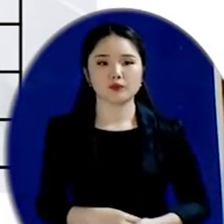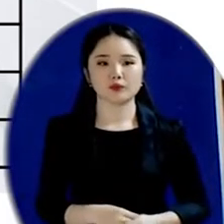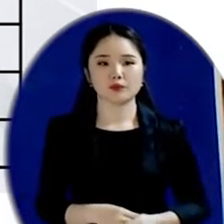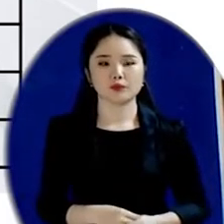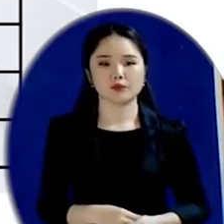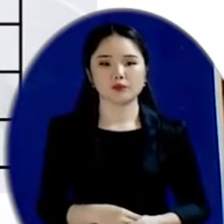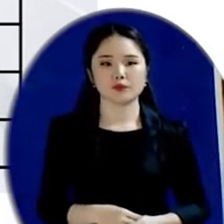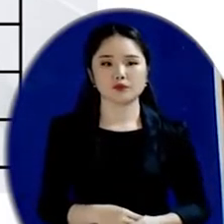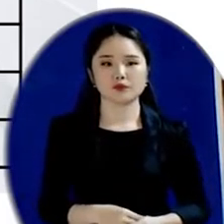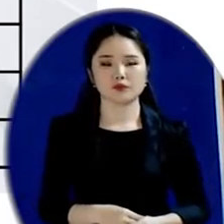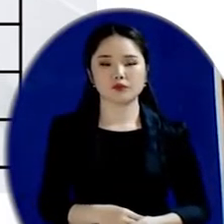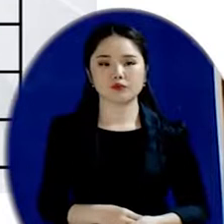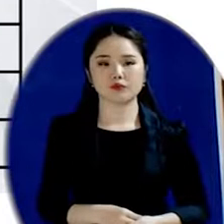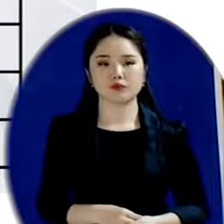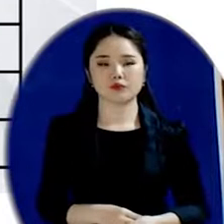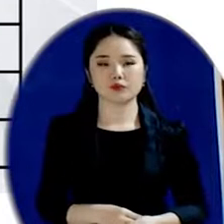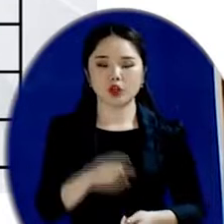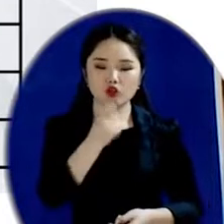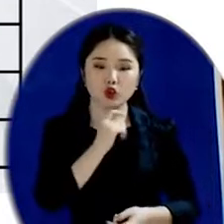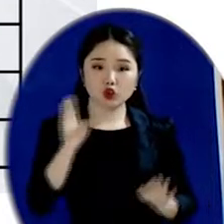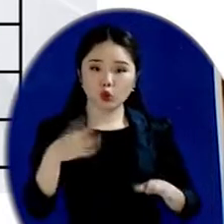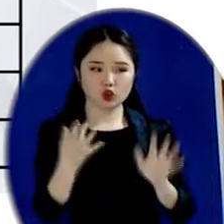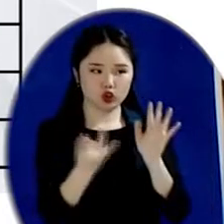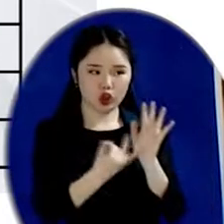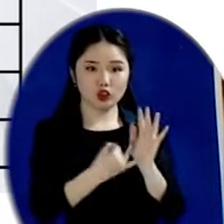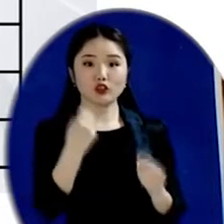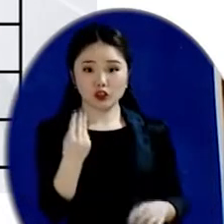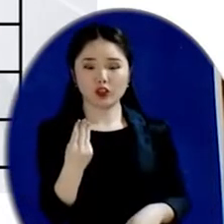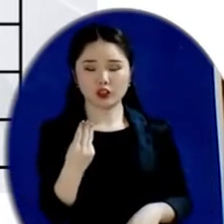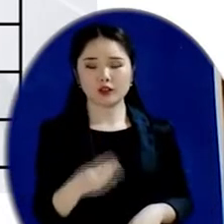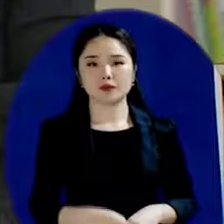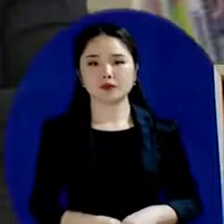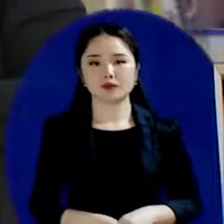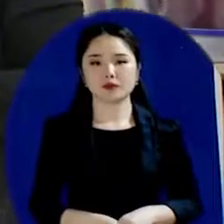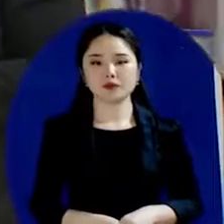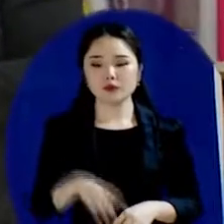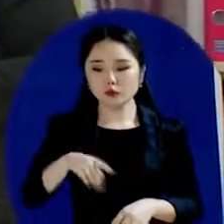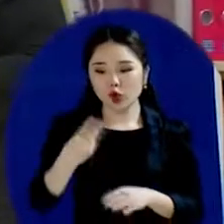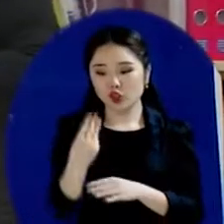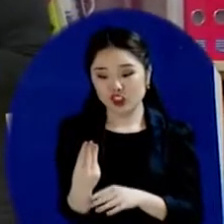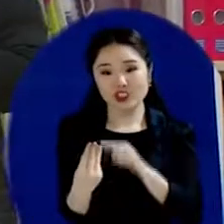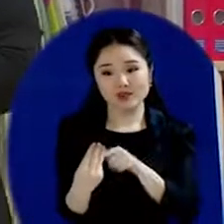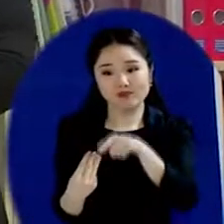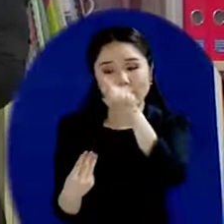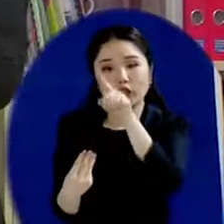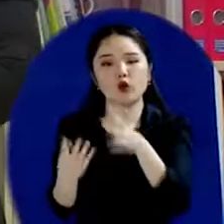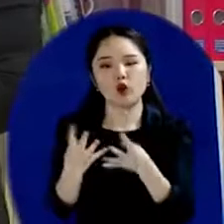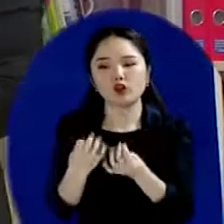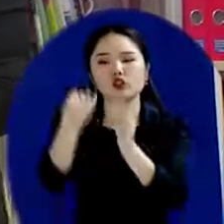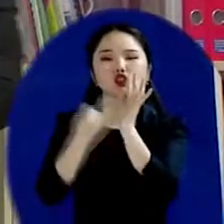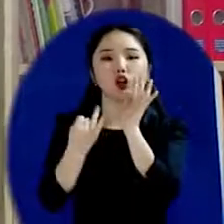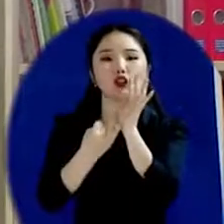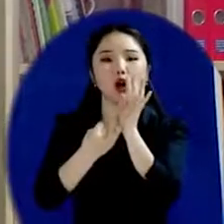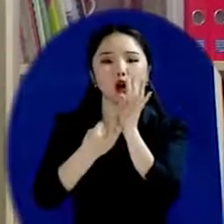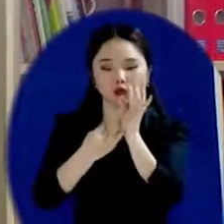маань хитэн ширхэг байна. Шуу 7 ширхэг байгаа байна. Тэгвэл шууны харалдаах дөрвөлжин нүдийг 7